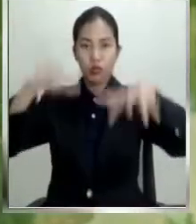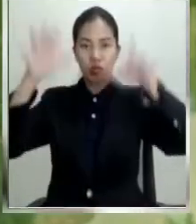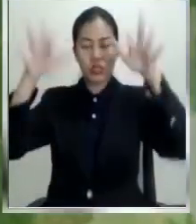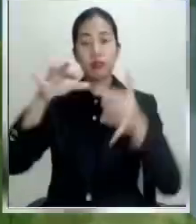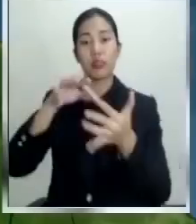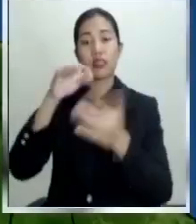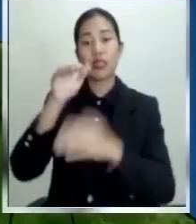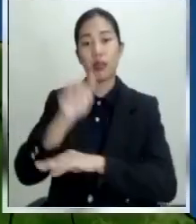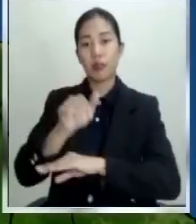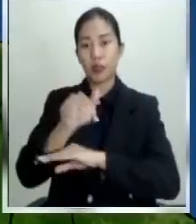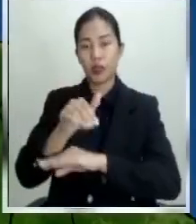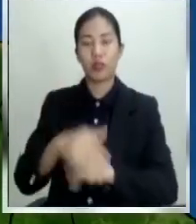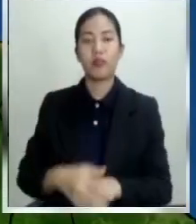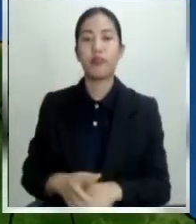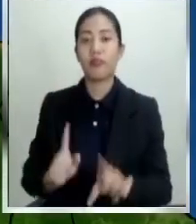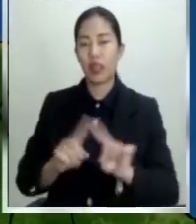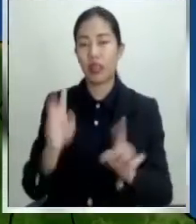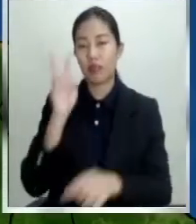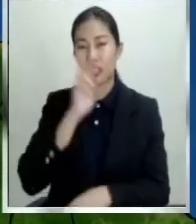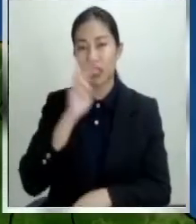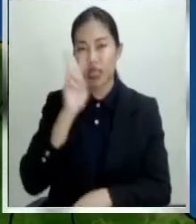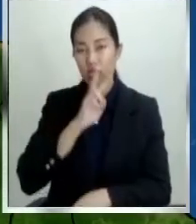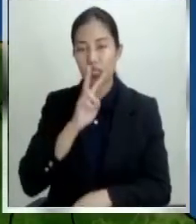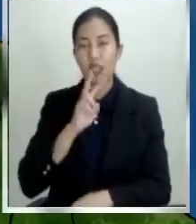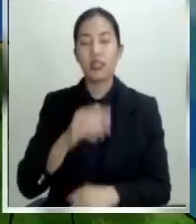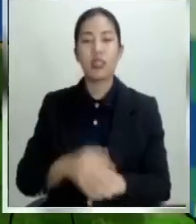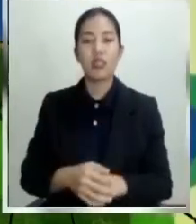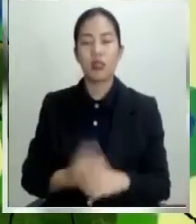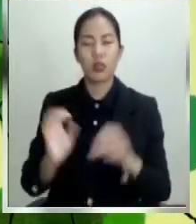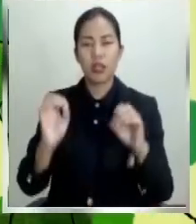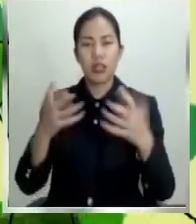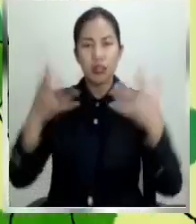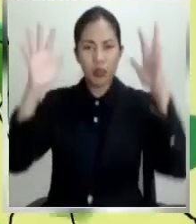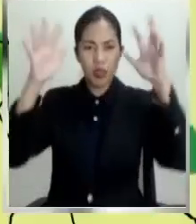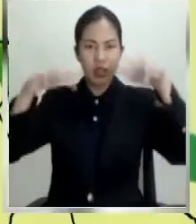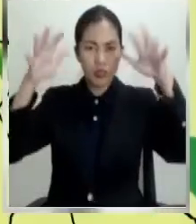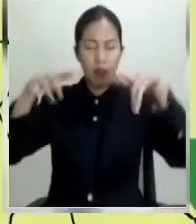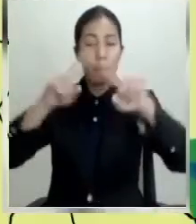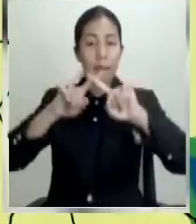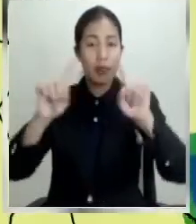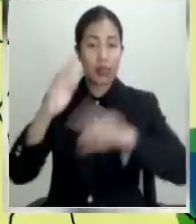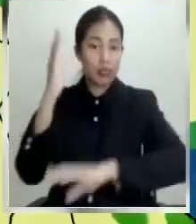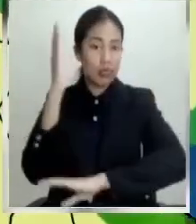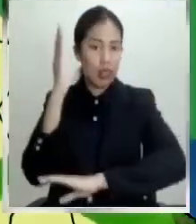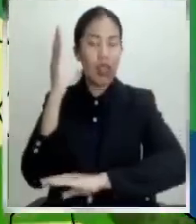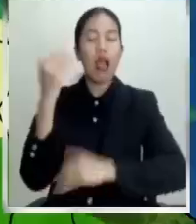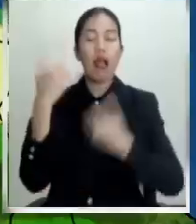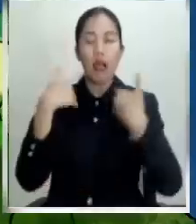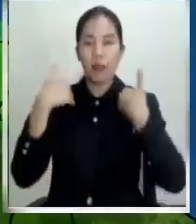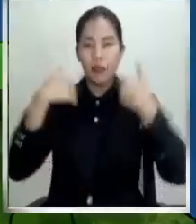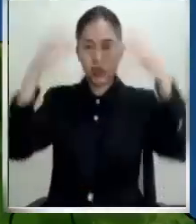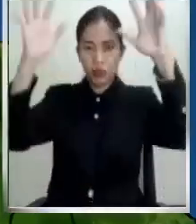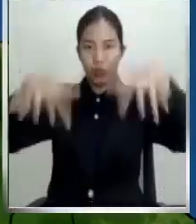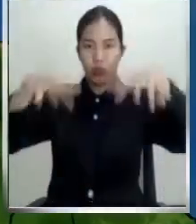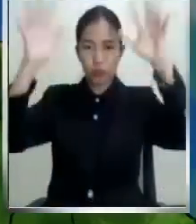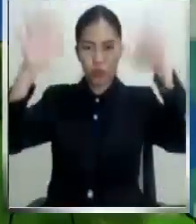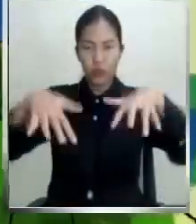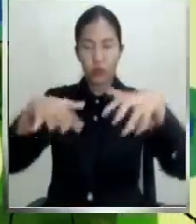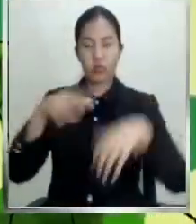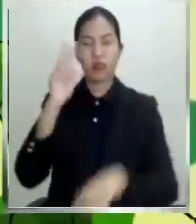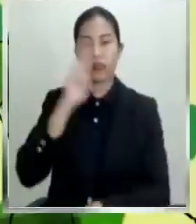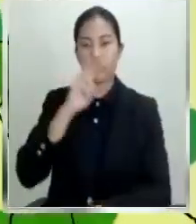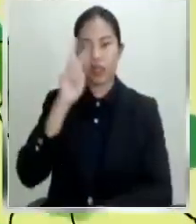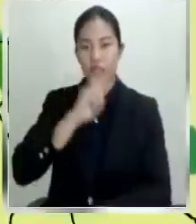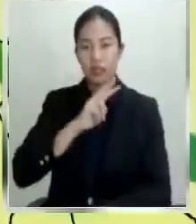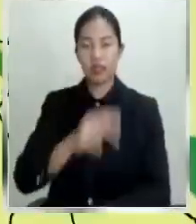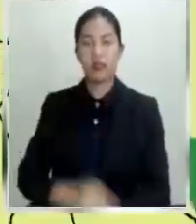ng ulan sa Bisaya sa umaga. Pero bandang tanghali, unti-unti nang tataas ang tsansa ng ulan sa halos buong Visayas. May matitinding ulan sa